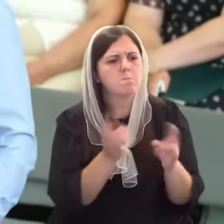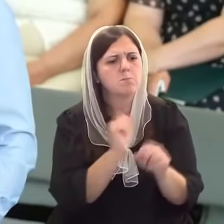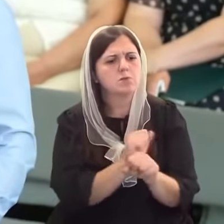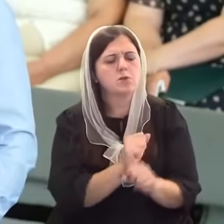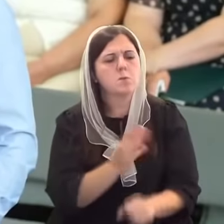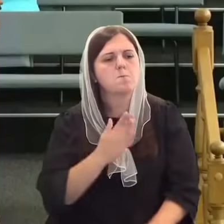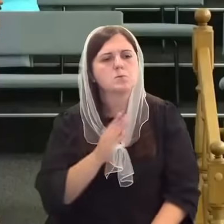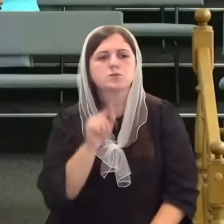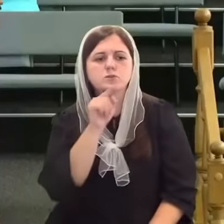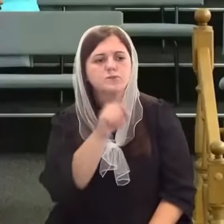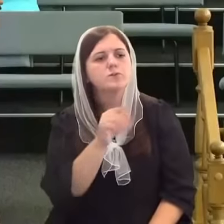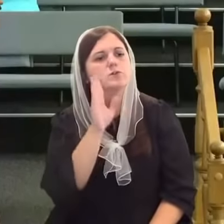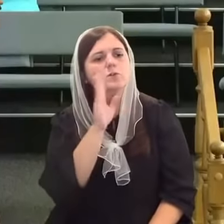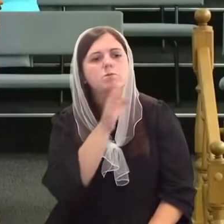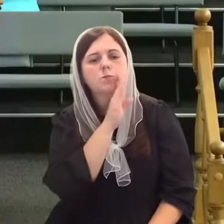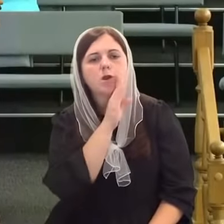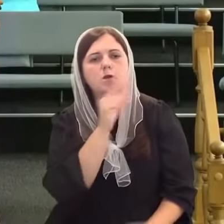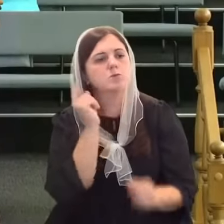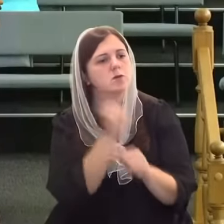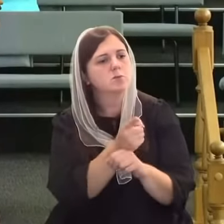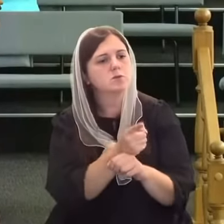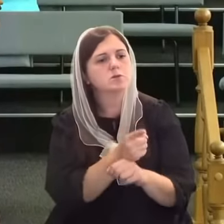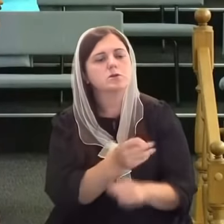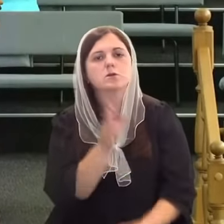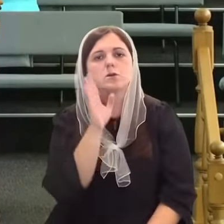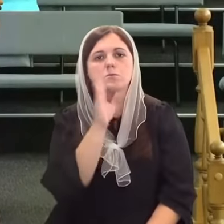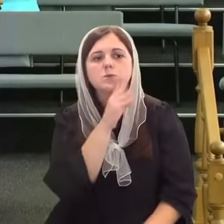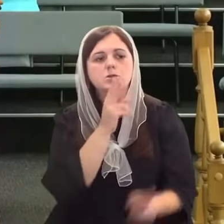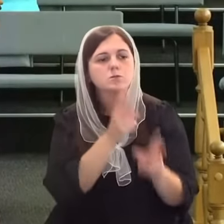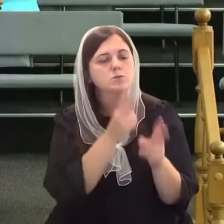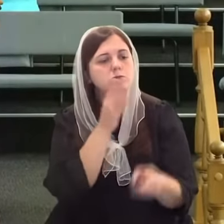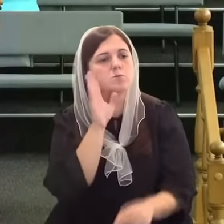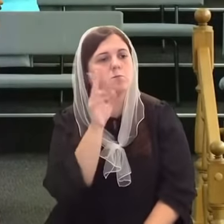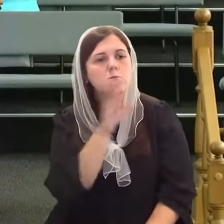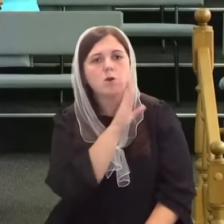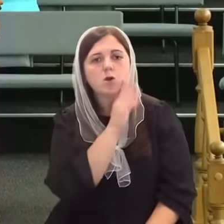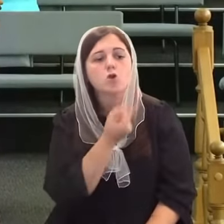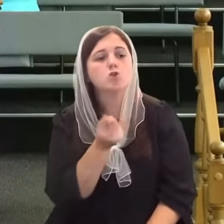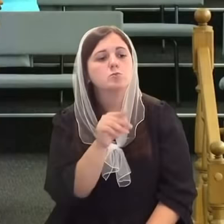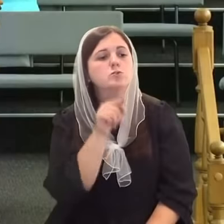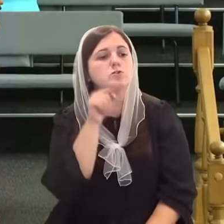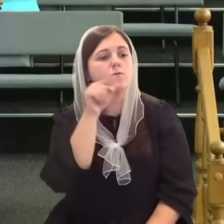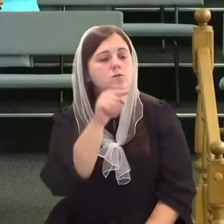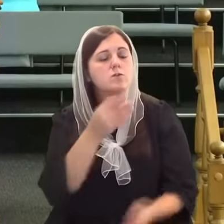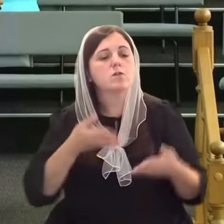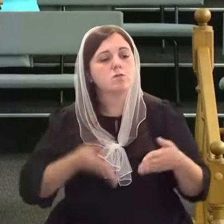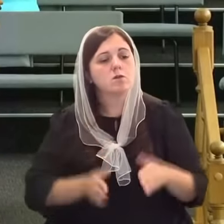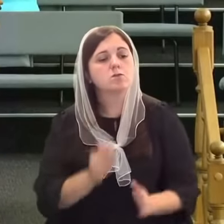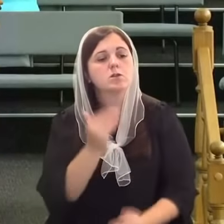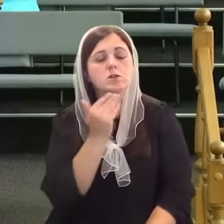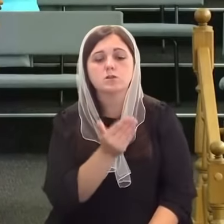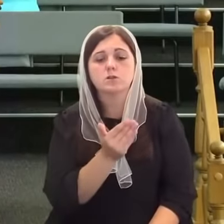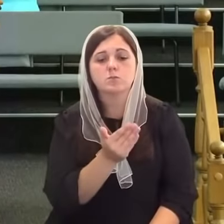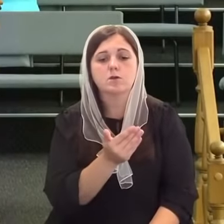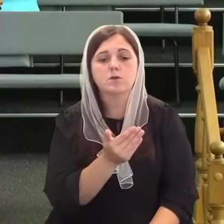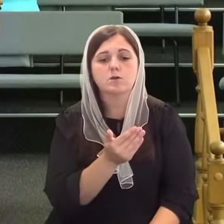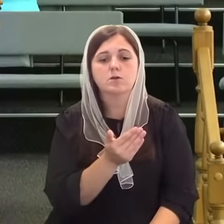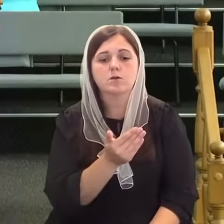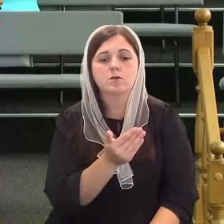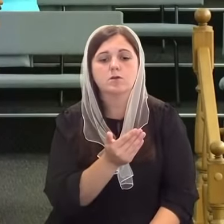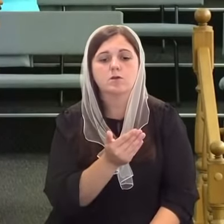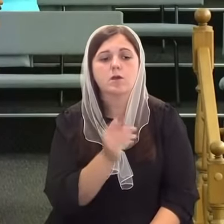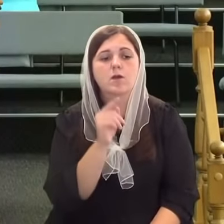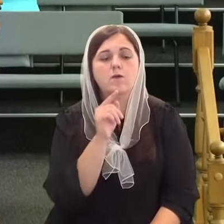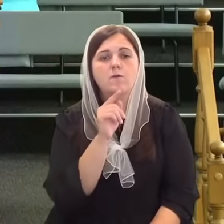своей матери, перестань ей хамить, потому что она родила тебя, она из-за тебя